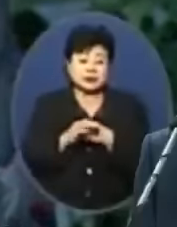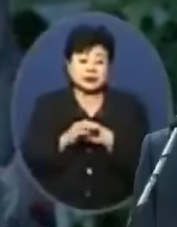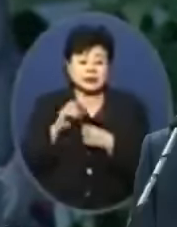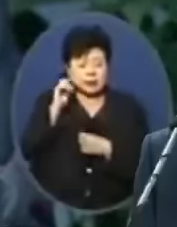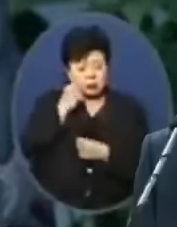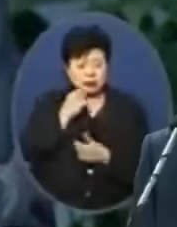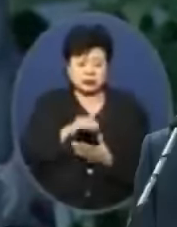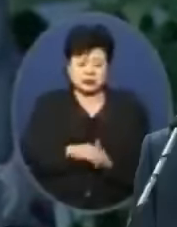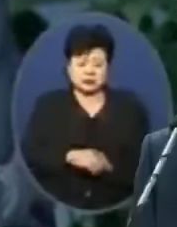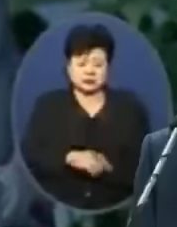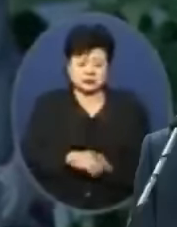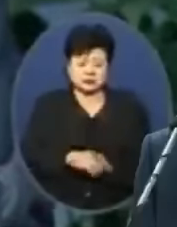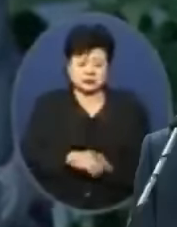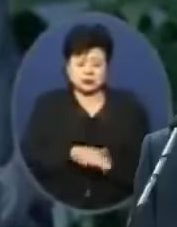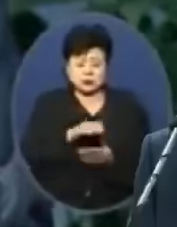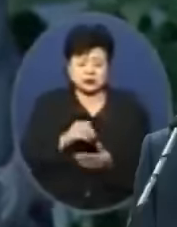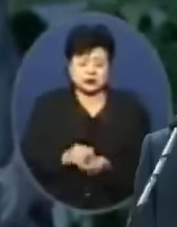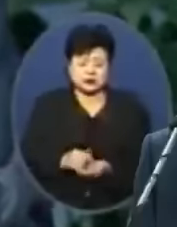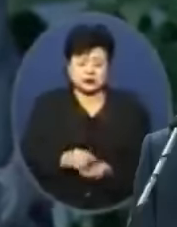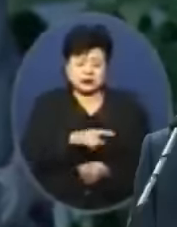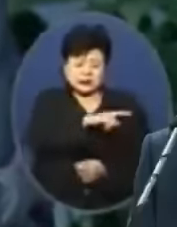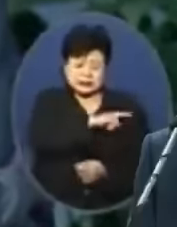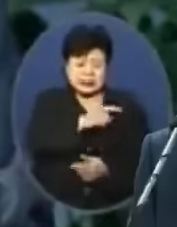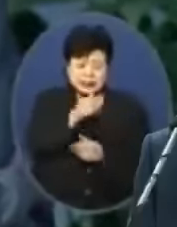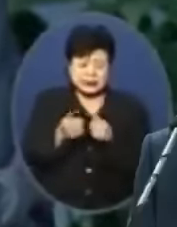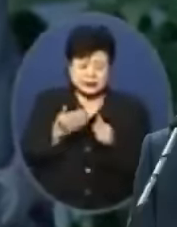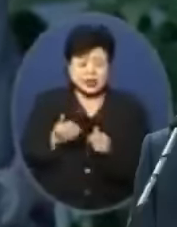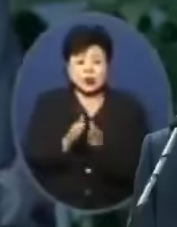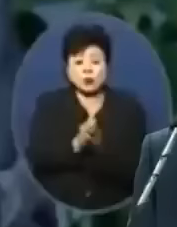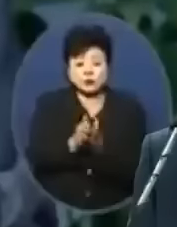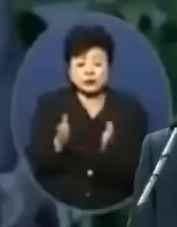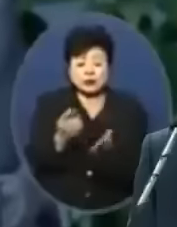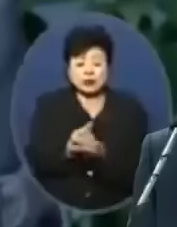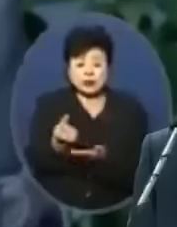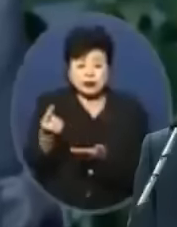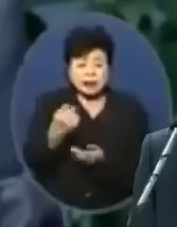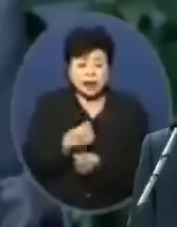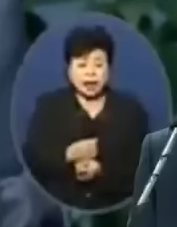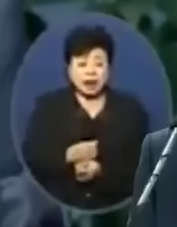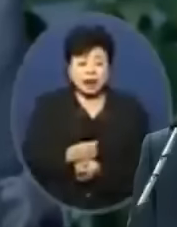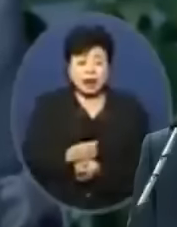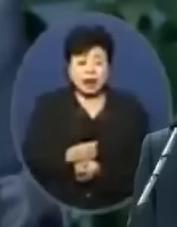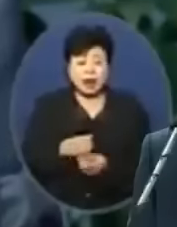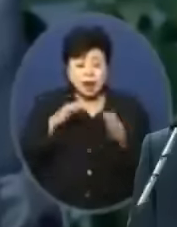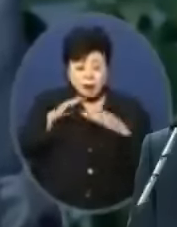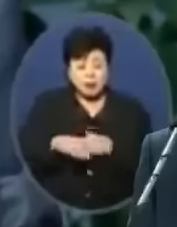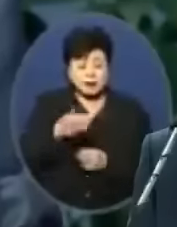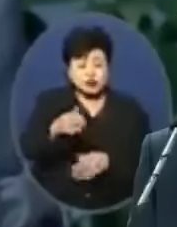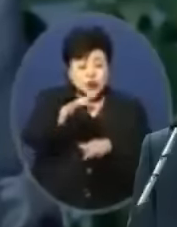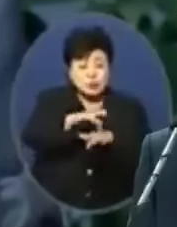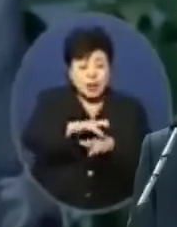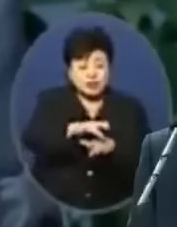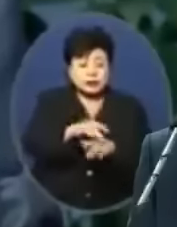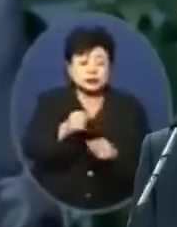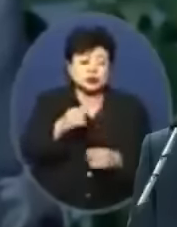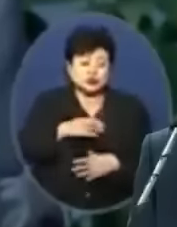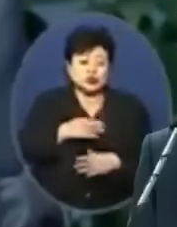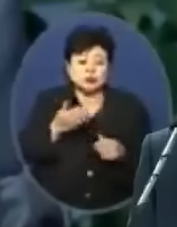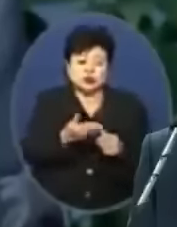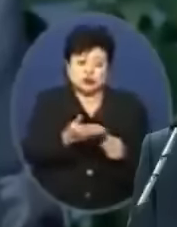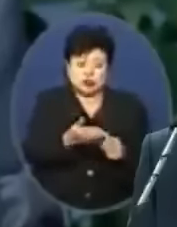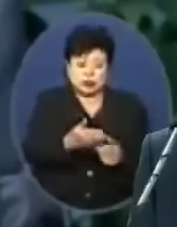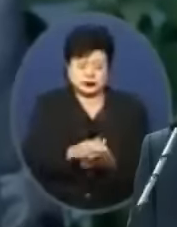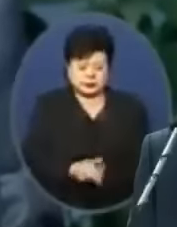재기불능입니다. 우리를 가장 하나님께로부터 떠나가게 하고 파멸하는 마귀의 힘은 두려움인 것입니다.